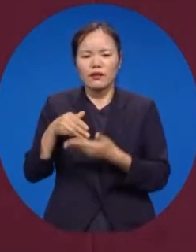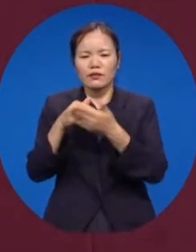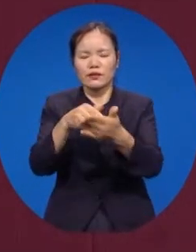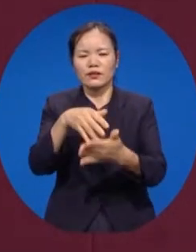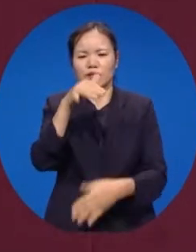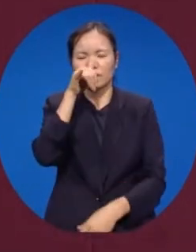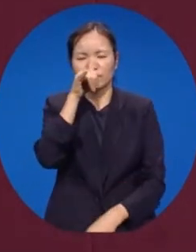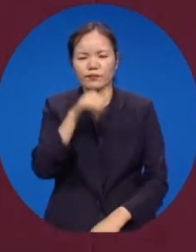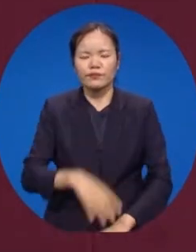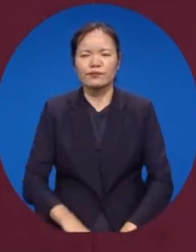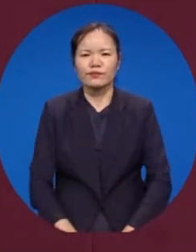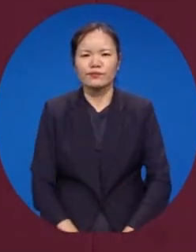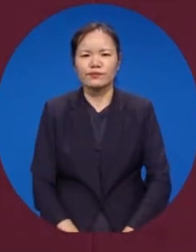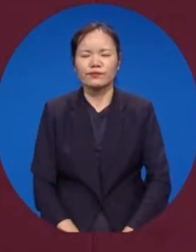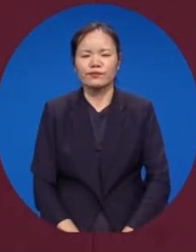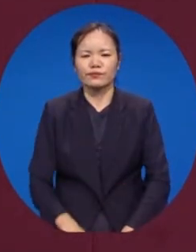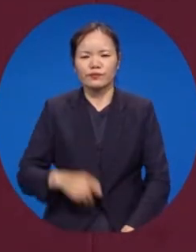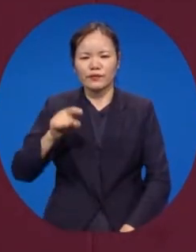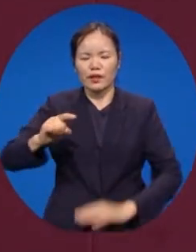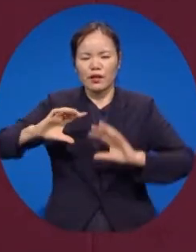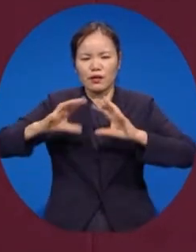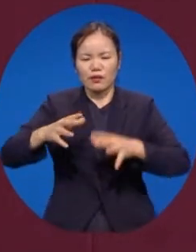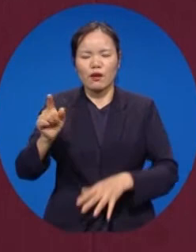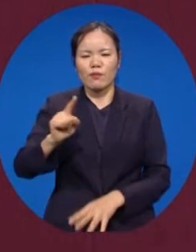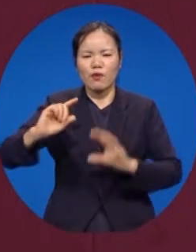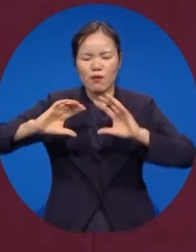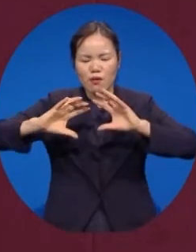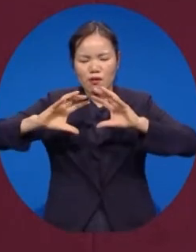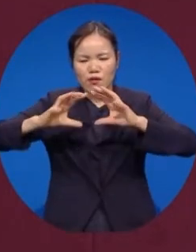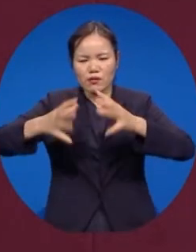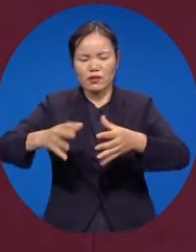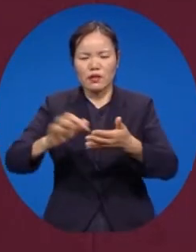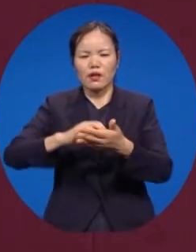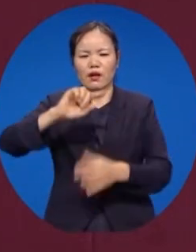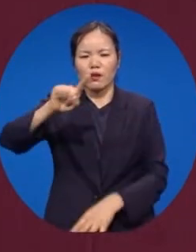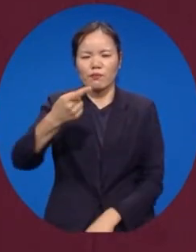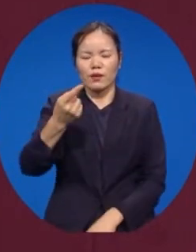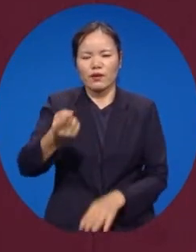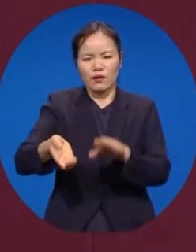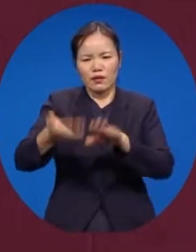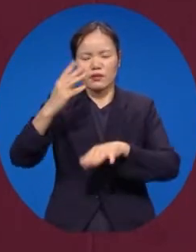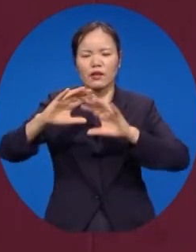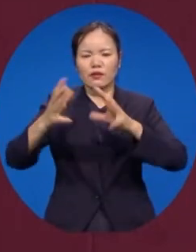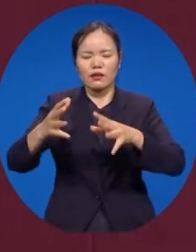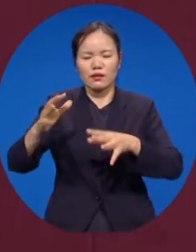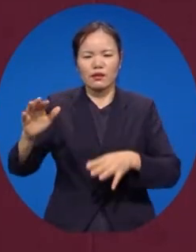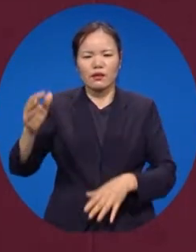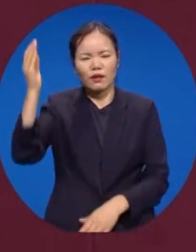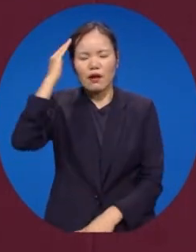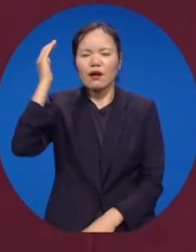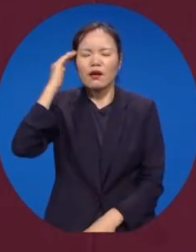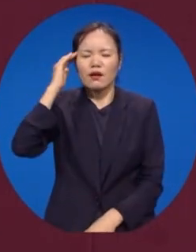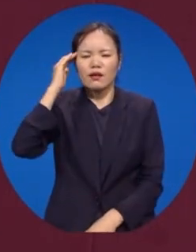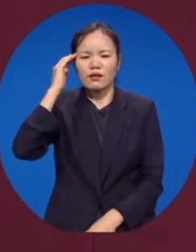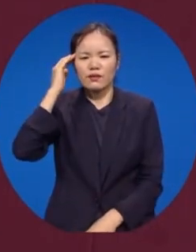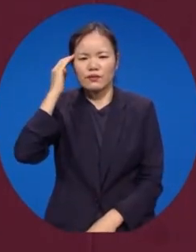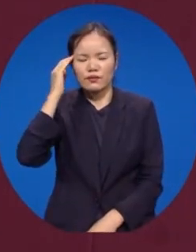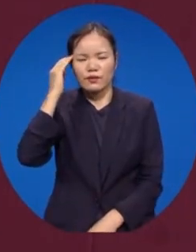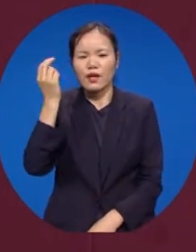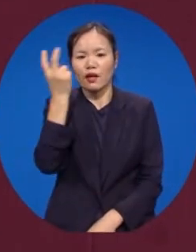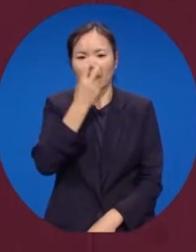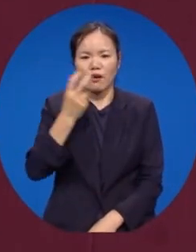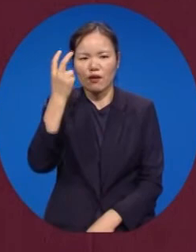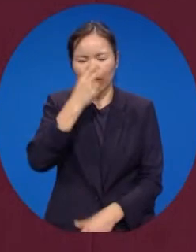있습니다. 우리나라는 전 세계 100개 이상의 나라에 우리의 자가진단